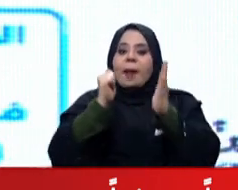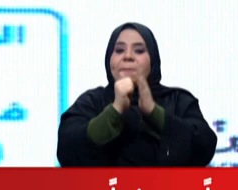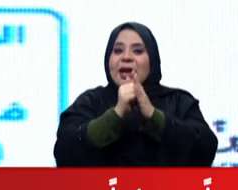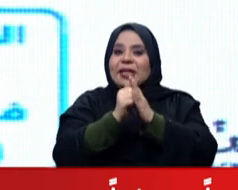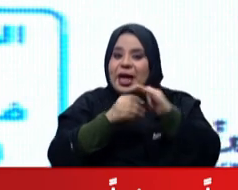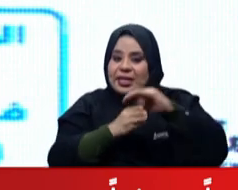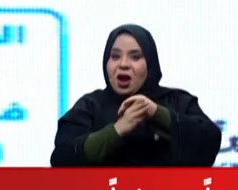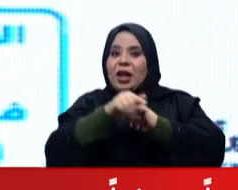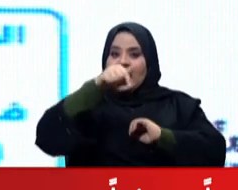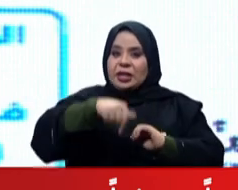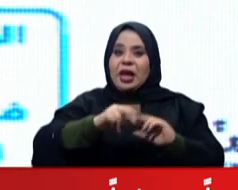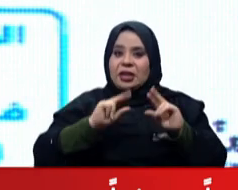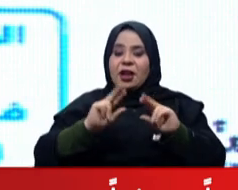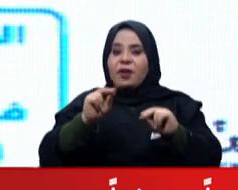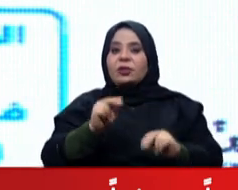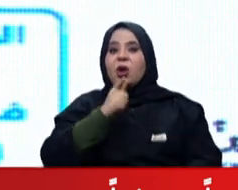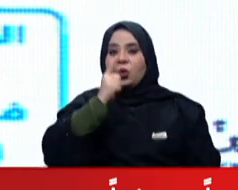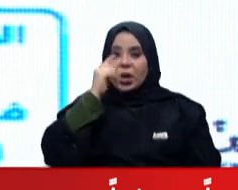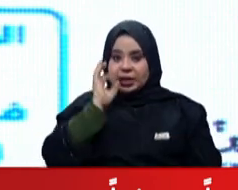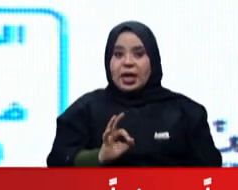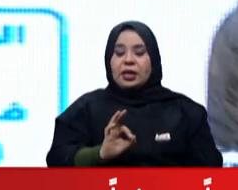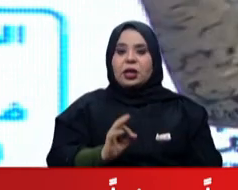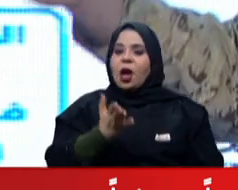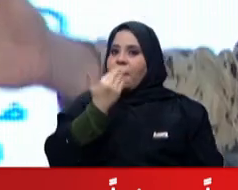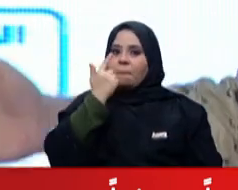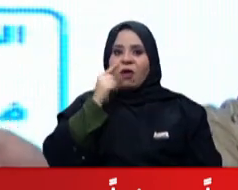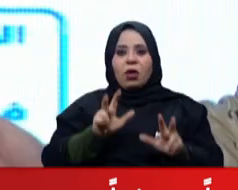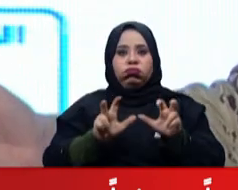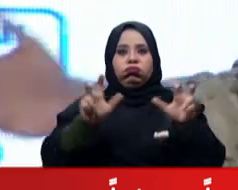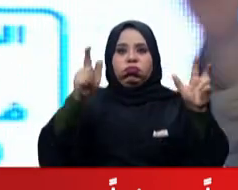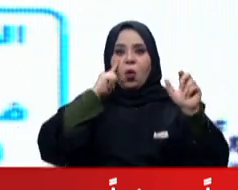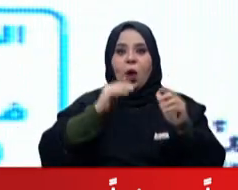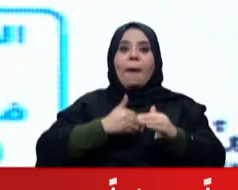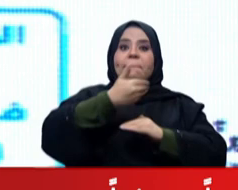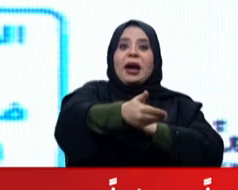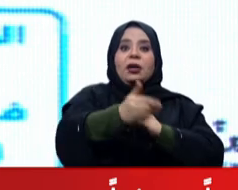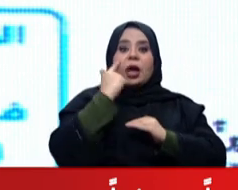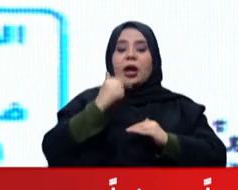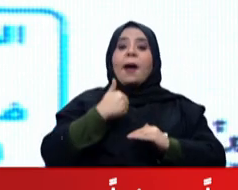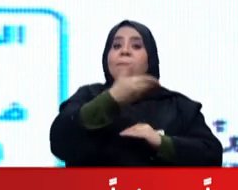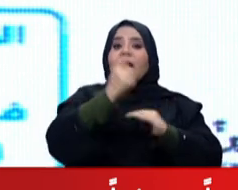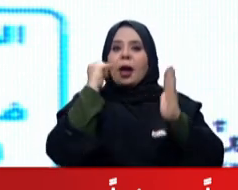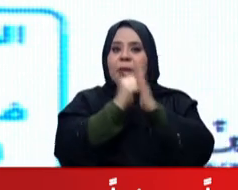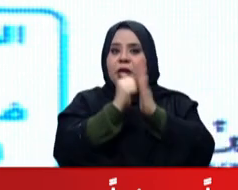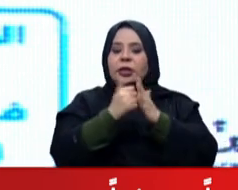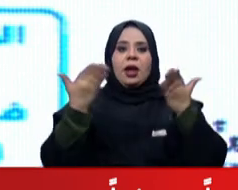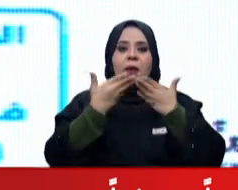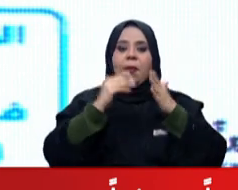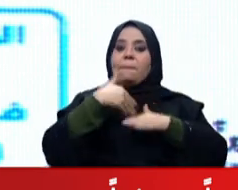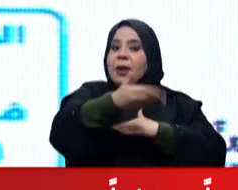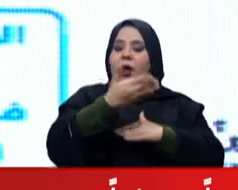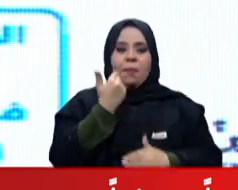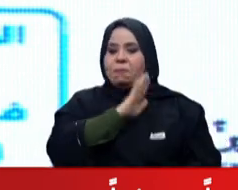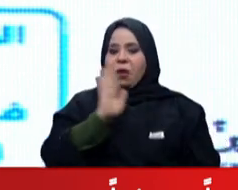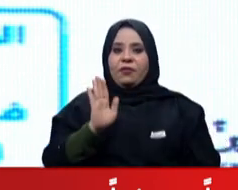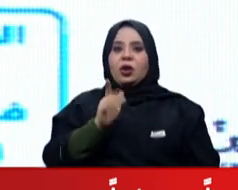فهذه حتى يعطيكم يعني تأكيدية أن ما عندنا انتشار خارج نطاق المنزل، ما عندنا حالات في المدارس، ما عندنا حالات من المآتم،